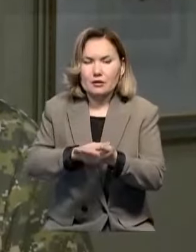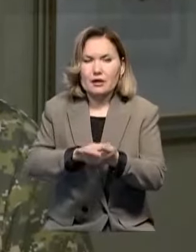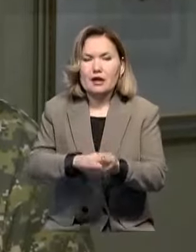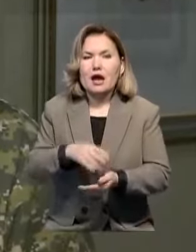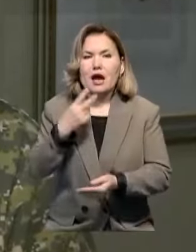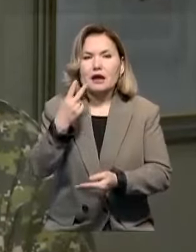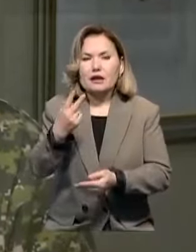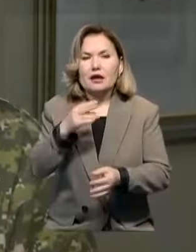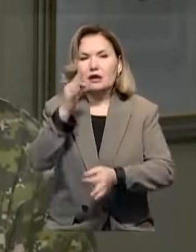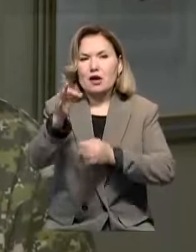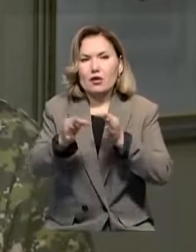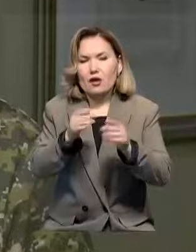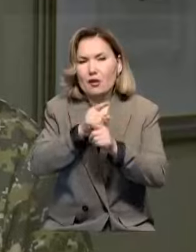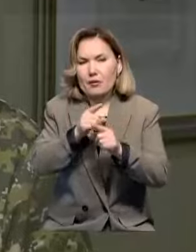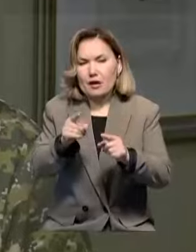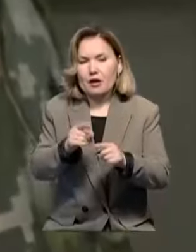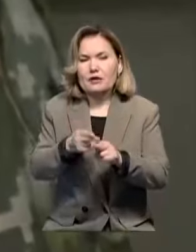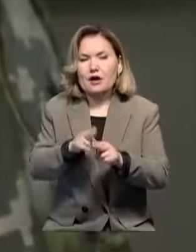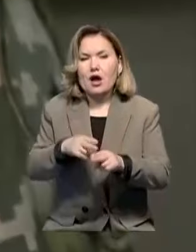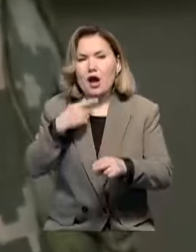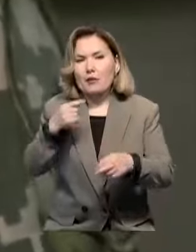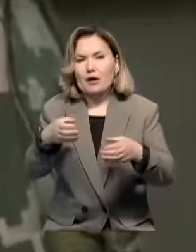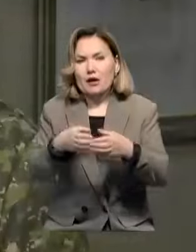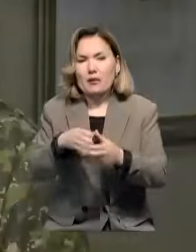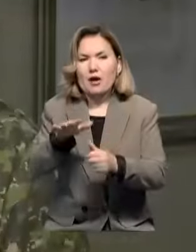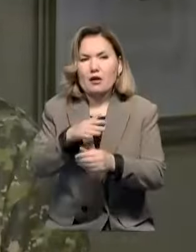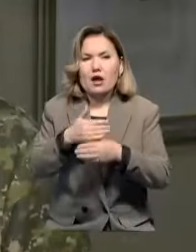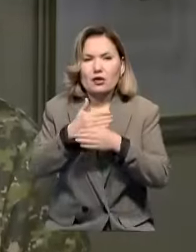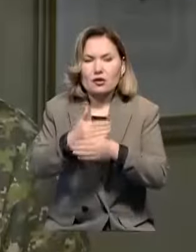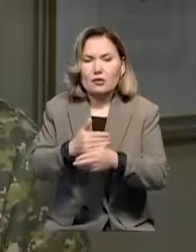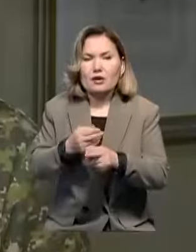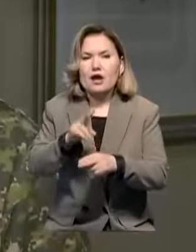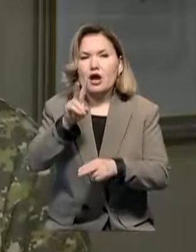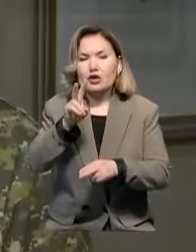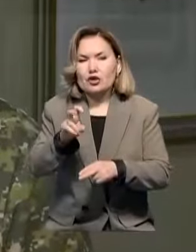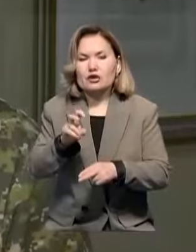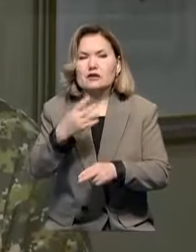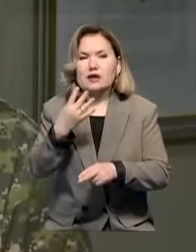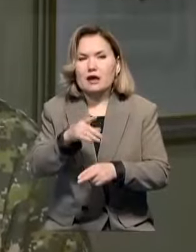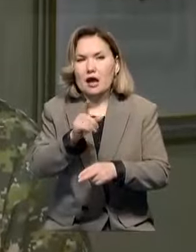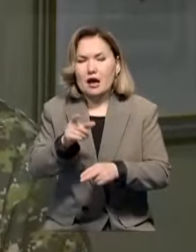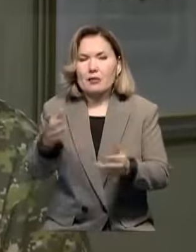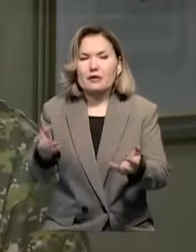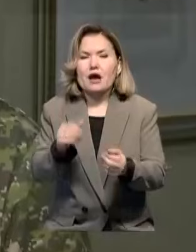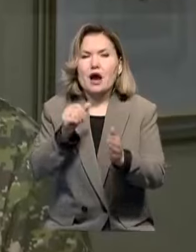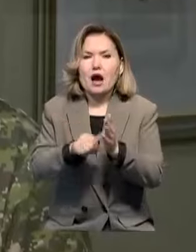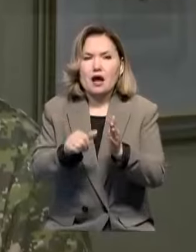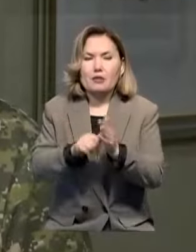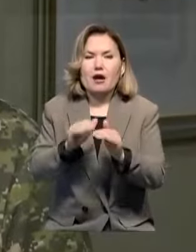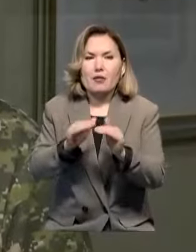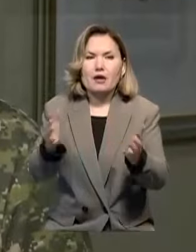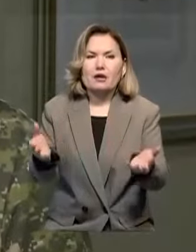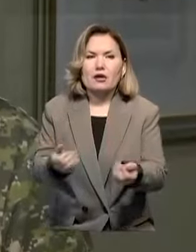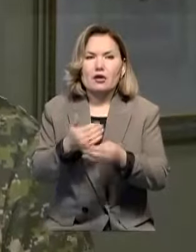2 тәулік ішінде қарулы күштердің әскери авиациясының күшімен 240 адам, оның ішінде 60-тан астам